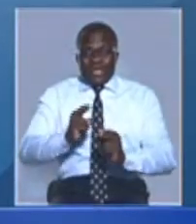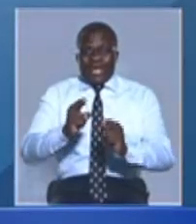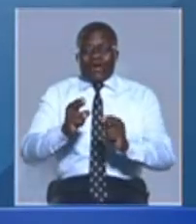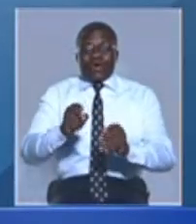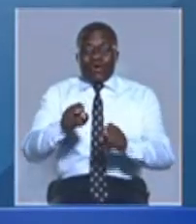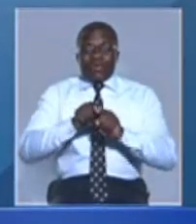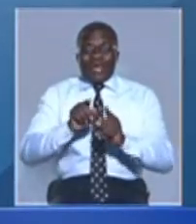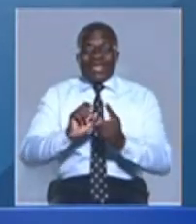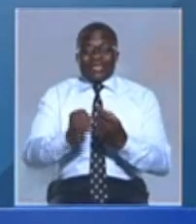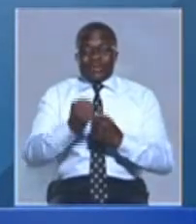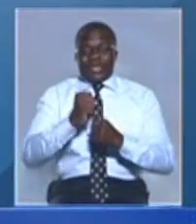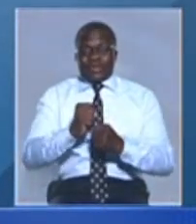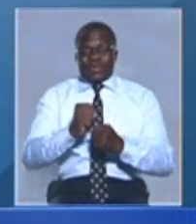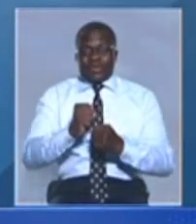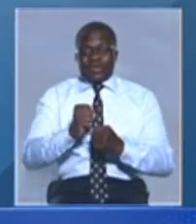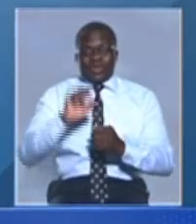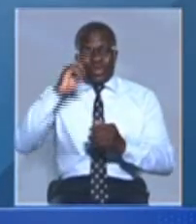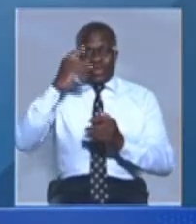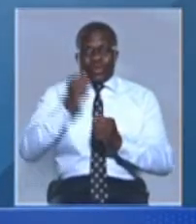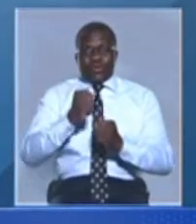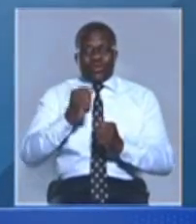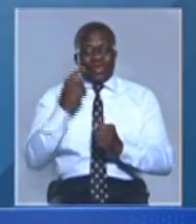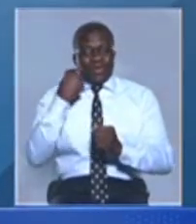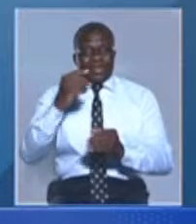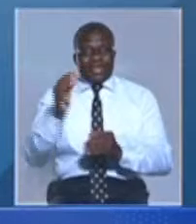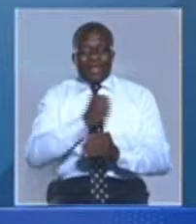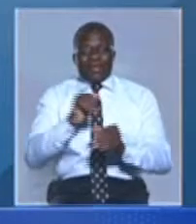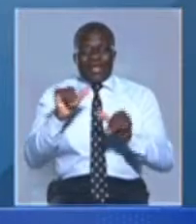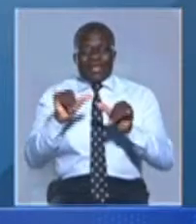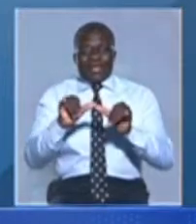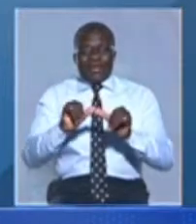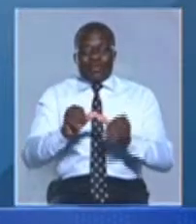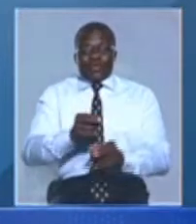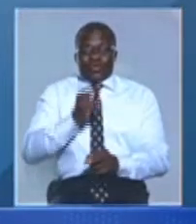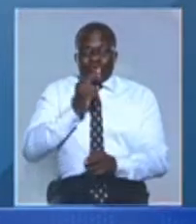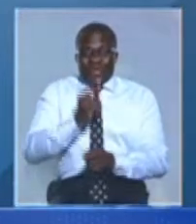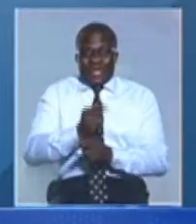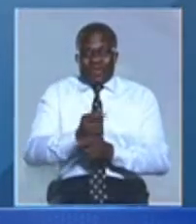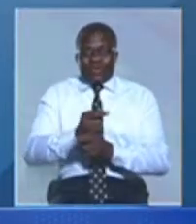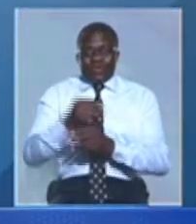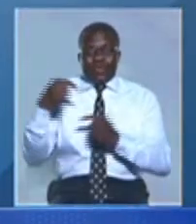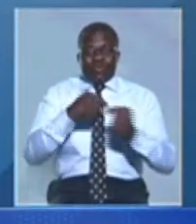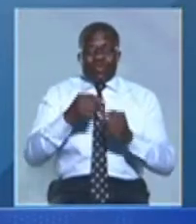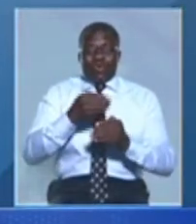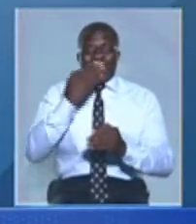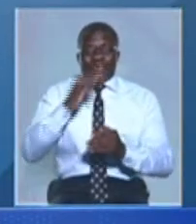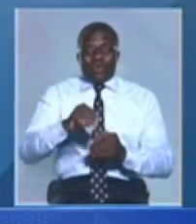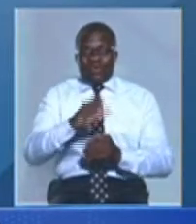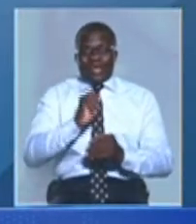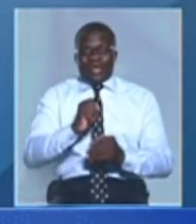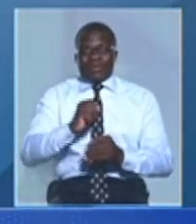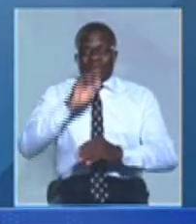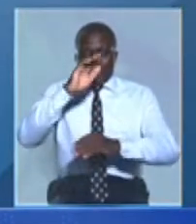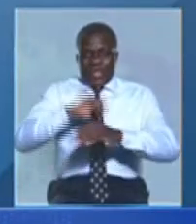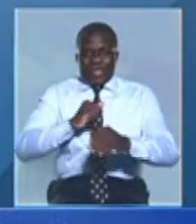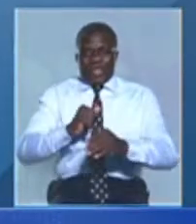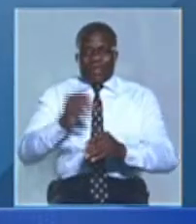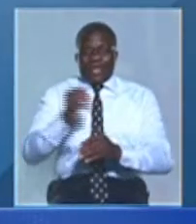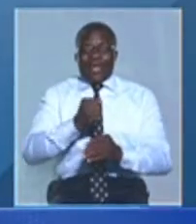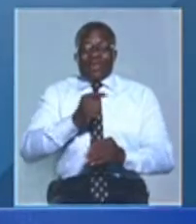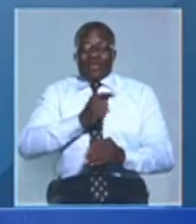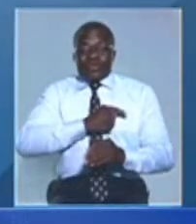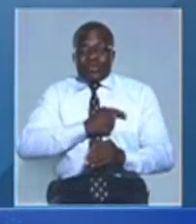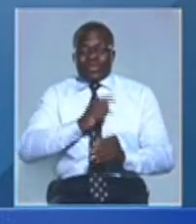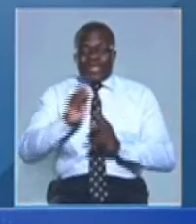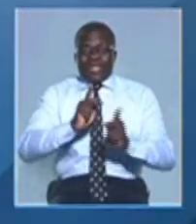pareilles situations, le gouvernement entend prendre des mesures radicales pour combattre le mal et en appelle à la prise de conscience